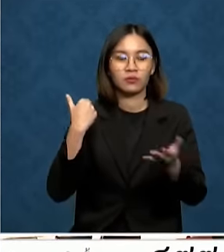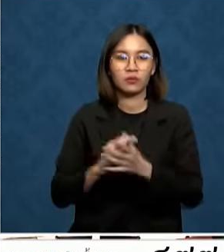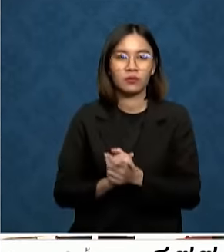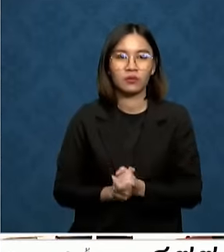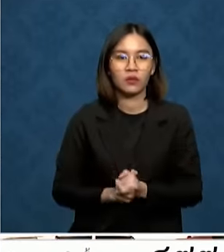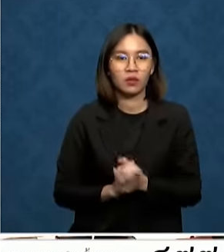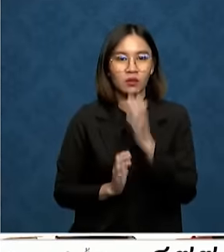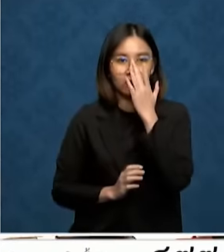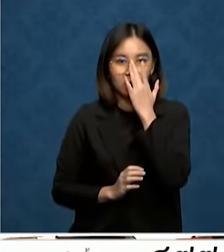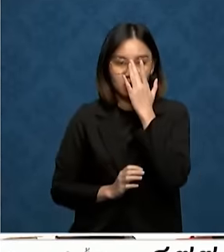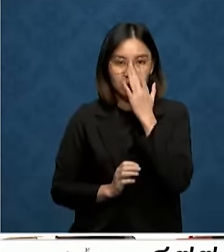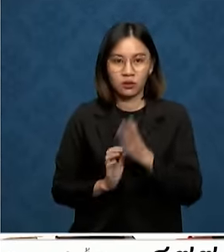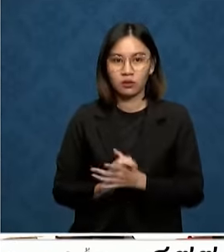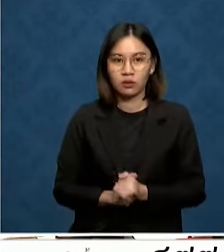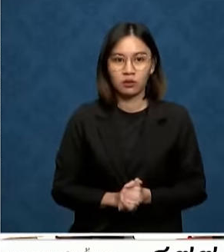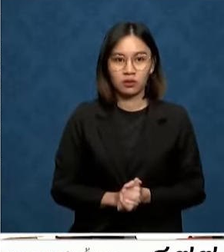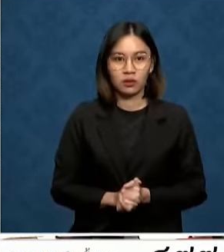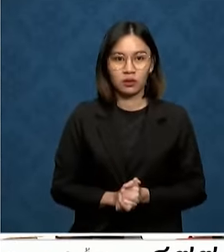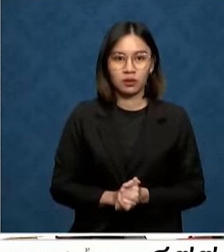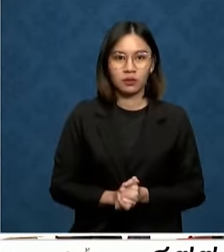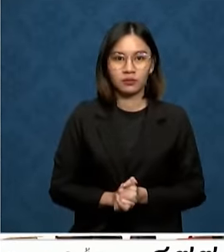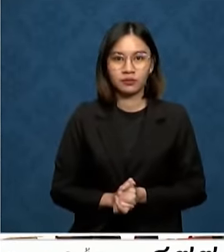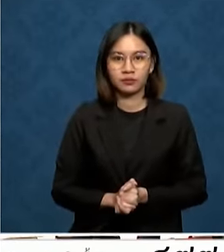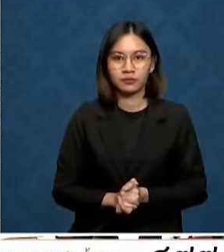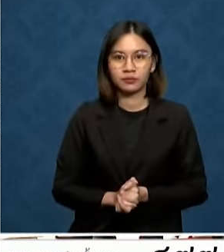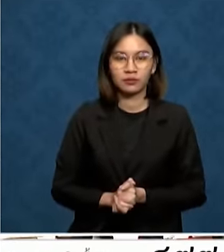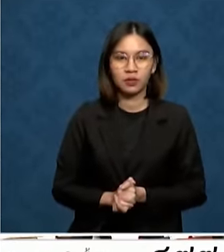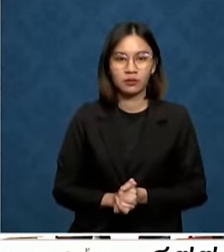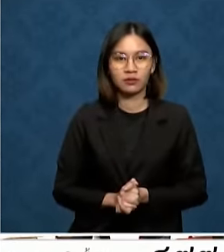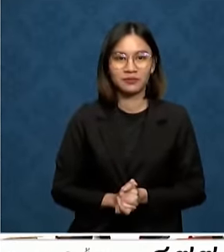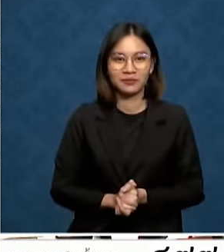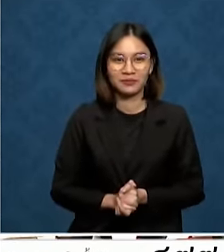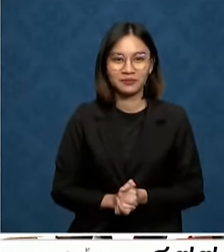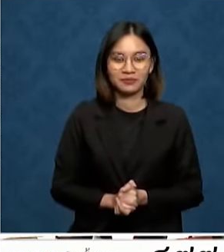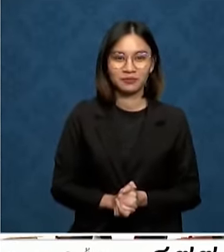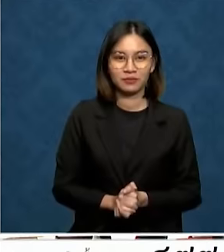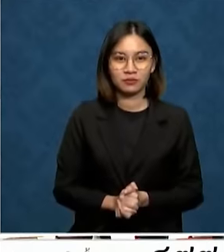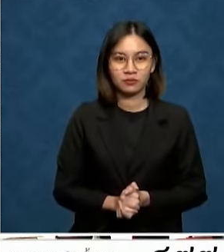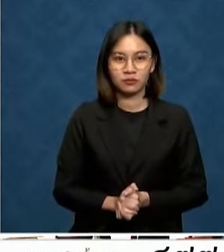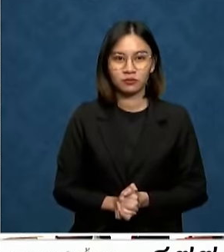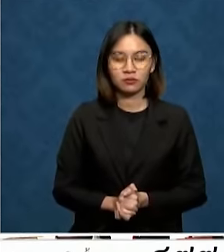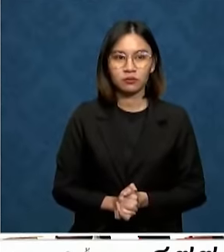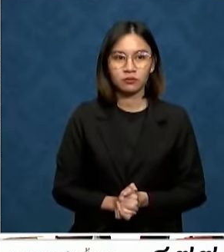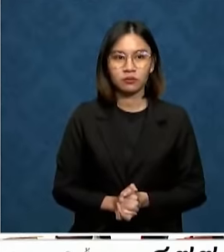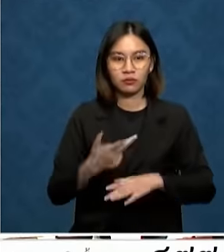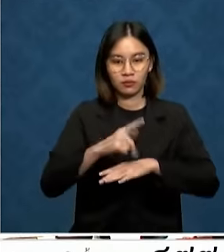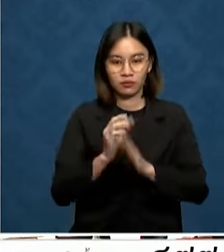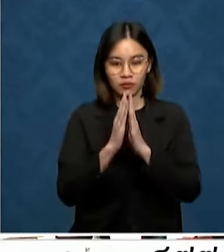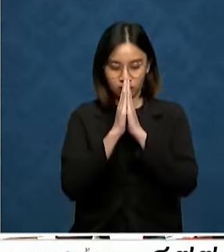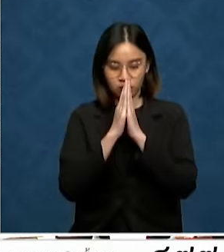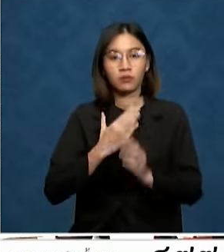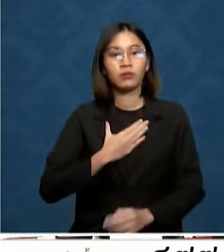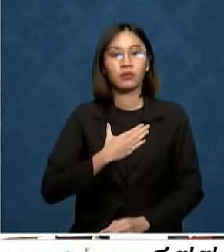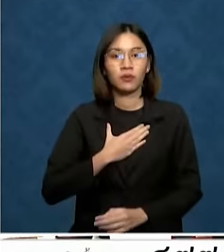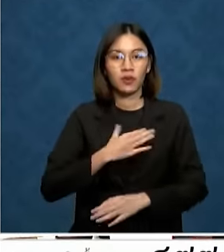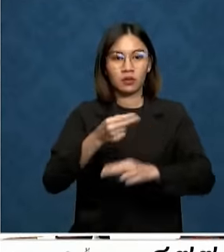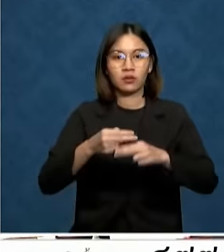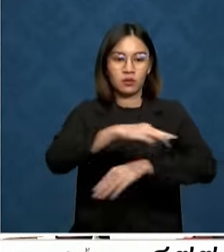ซ